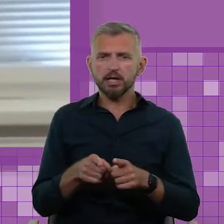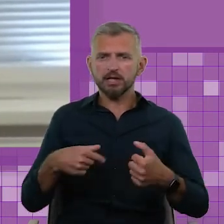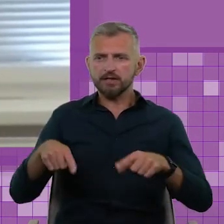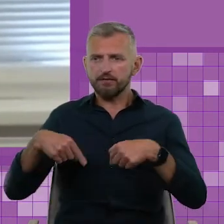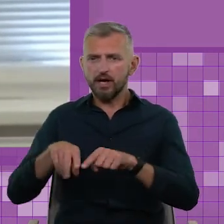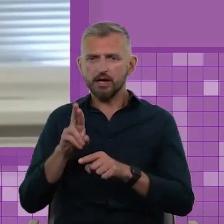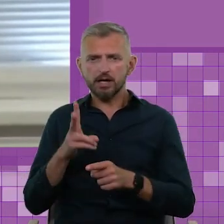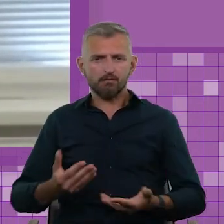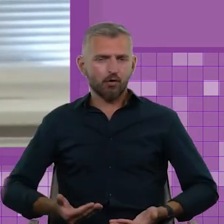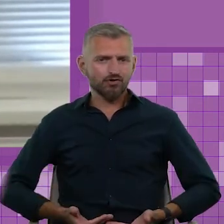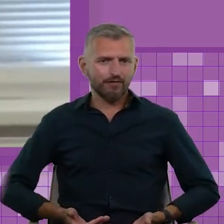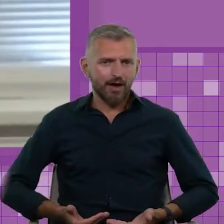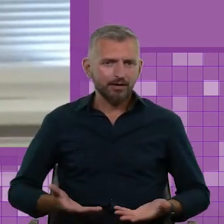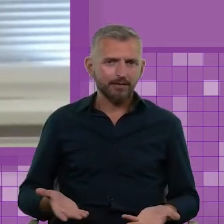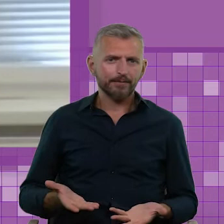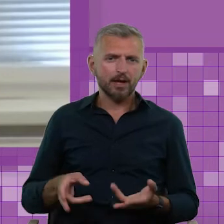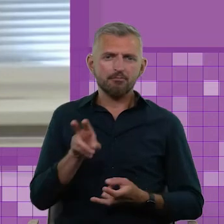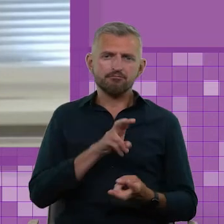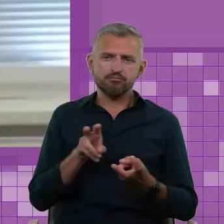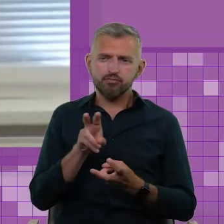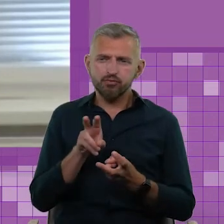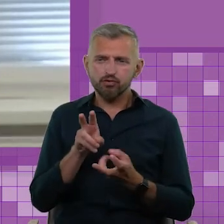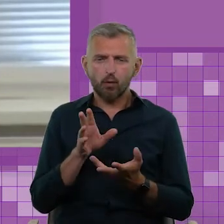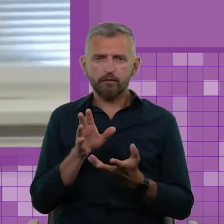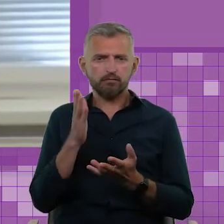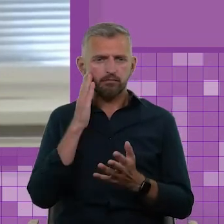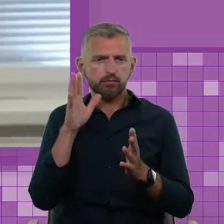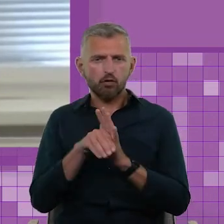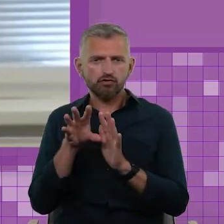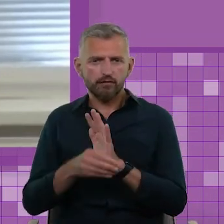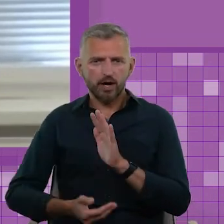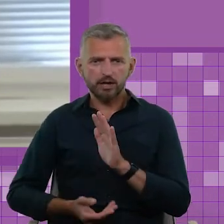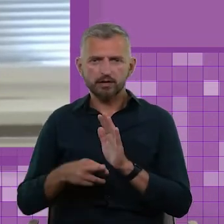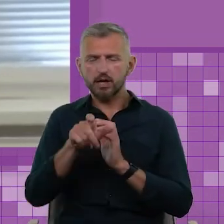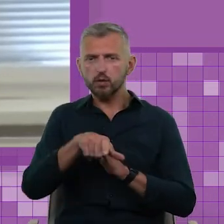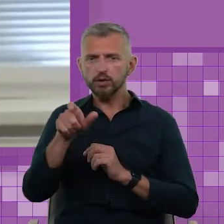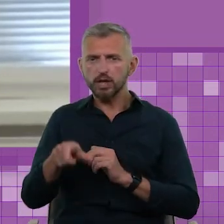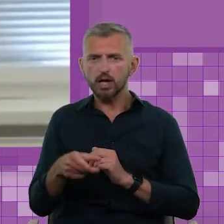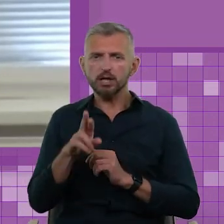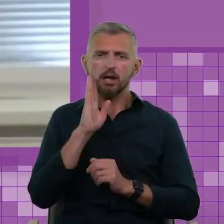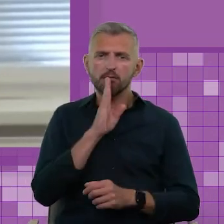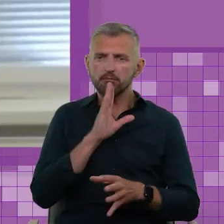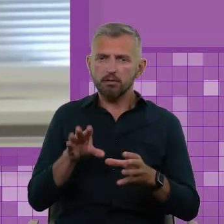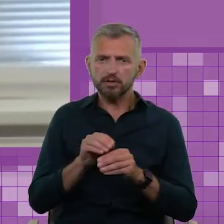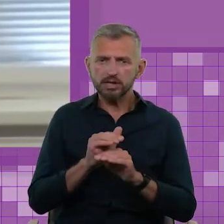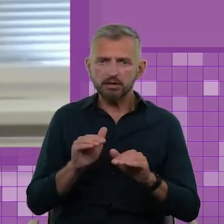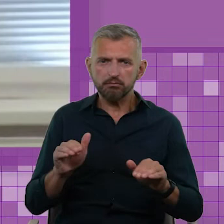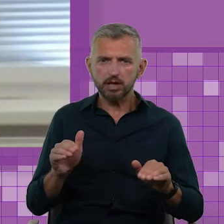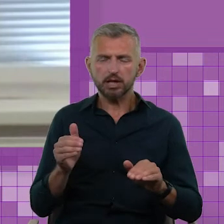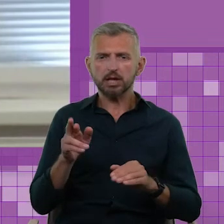сферах, як проживання. Підшуковуємо проживання для людей, для мам з дітьми,